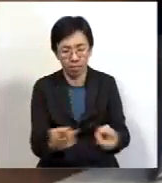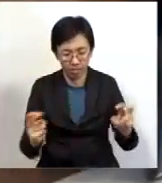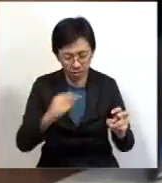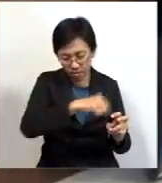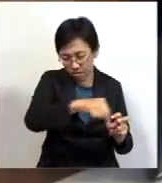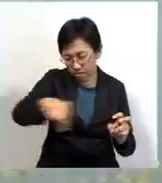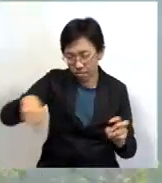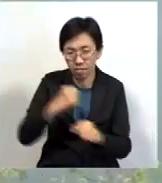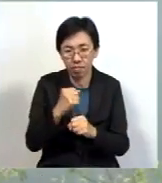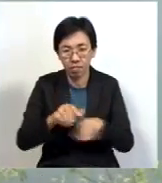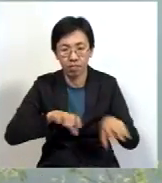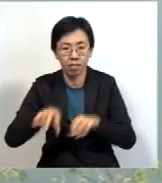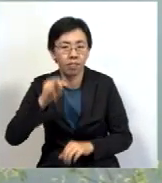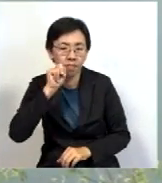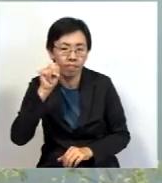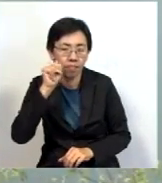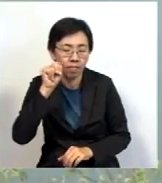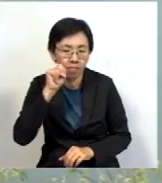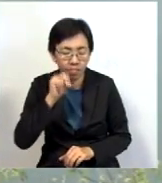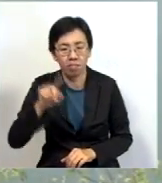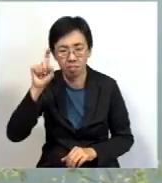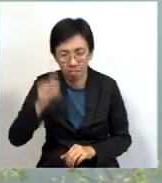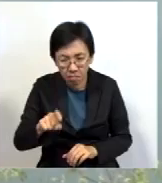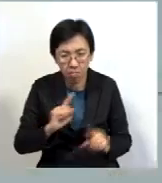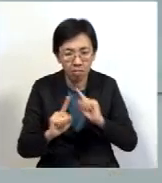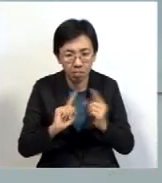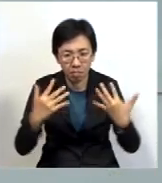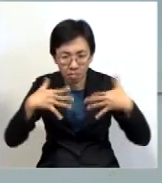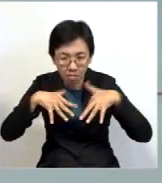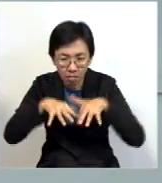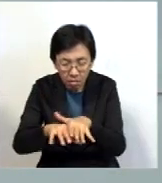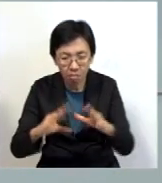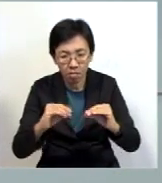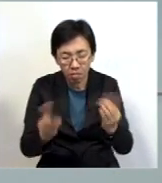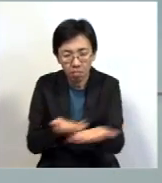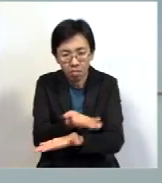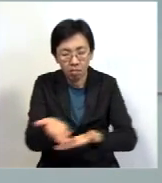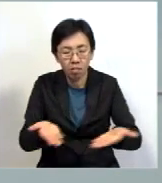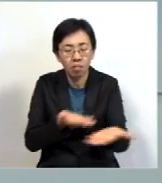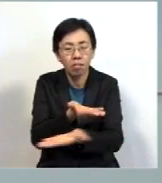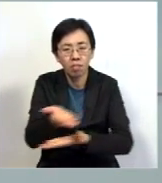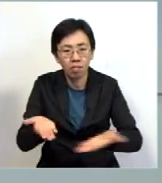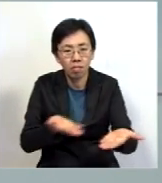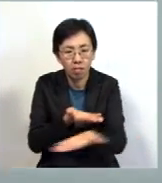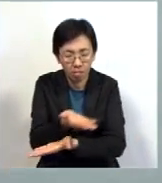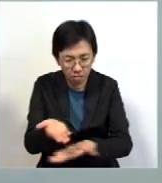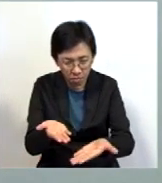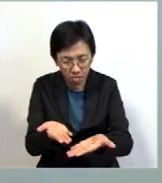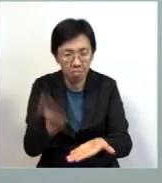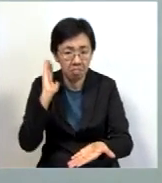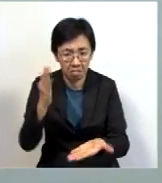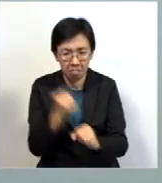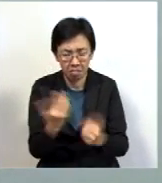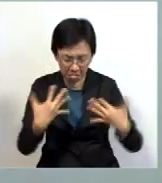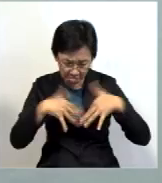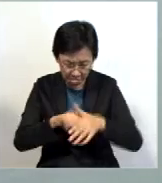านการบริหารจัดการทรัพยากรน้ำค่ะต้องไปติดต่อประสานงานแล้วก็ประชุมร่วมกันอย่างต่อเนื่องเพื่อให้เกิดแผนงานบูรณาการอย่างแท้